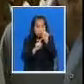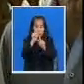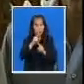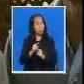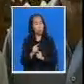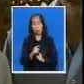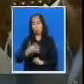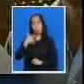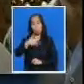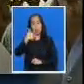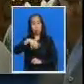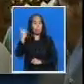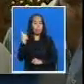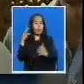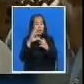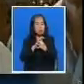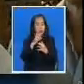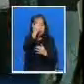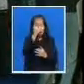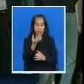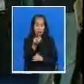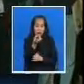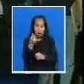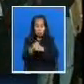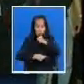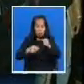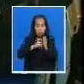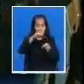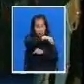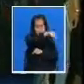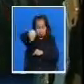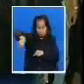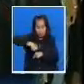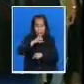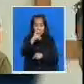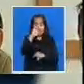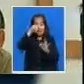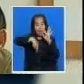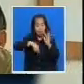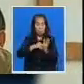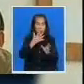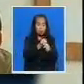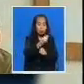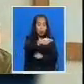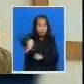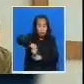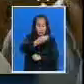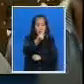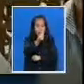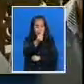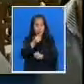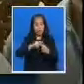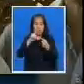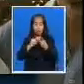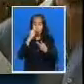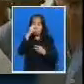กใจนะครับเช่นว่าเราปลูกข้าวเนี่ยใช้พื้นที่1ไร่เนี่ยเราปลูกได้เท่าไหร่เราไปเทียบเคียงกับอย่าว่าแต่ประเท